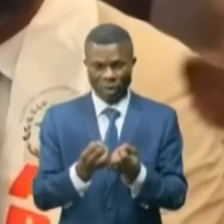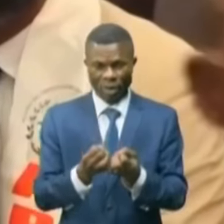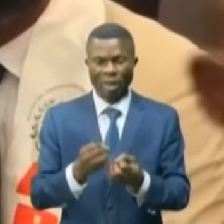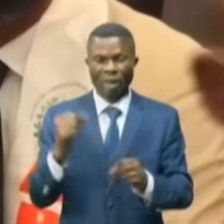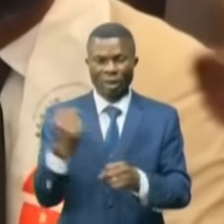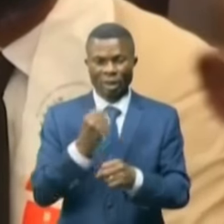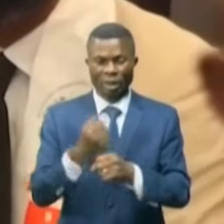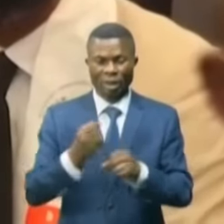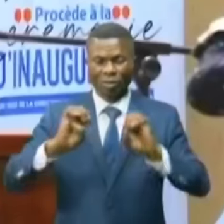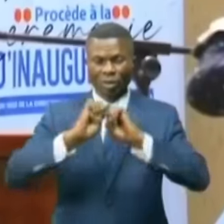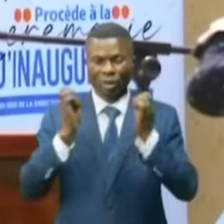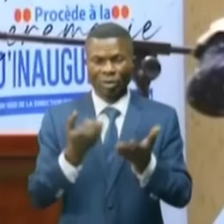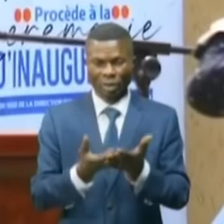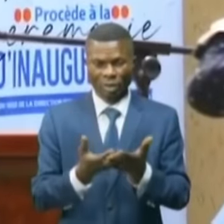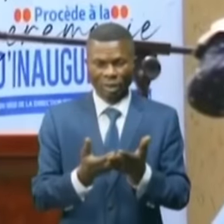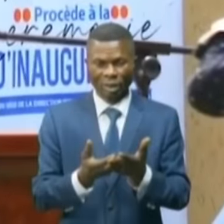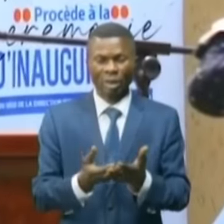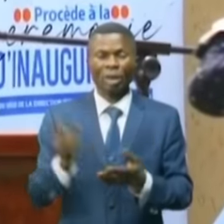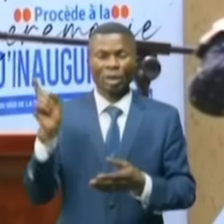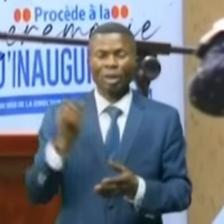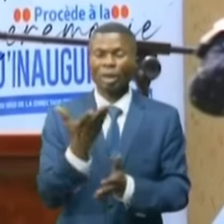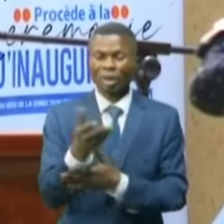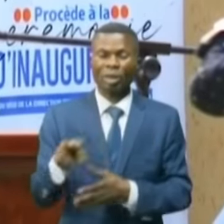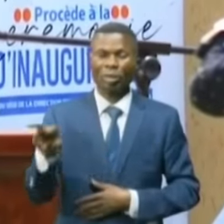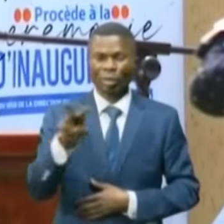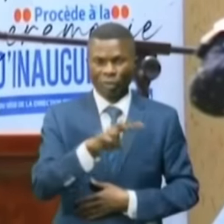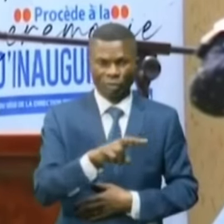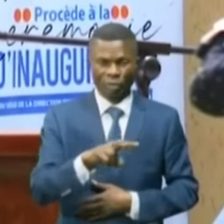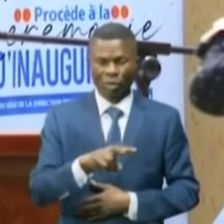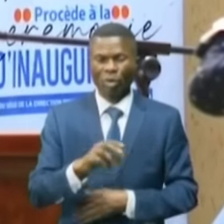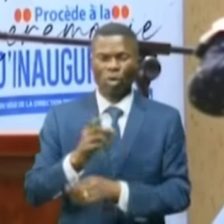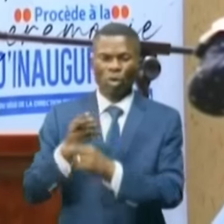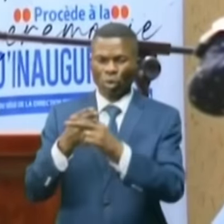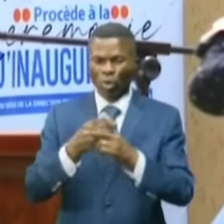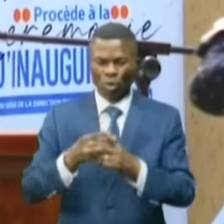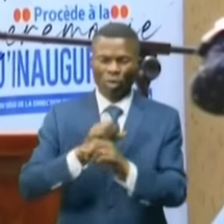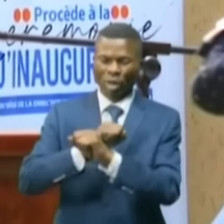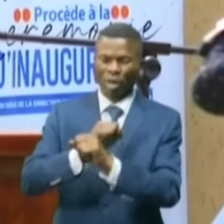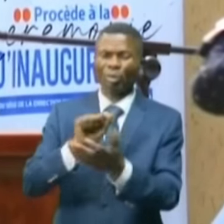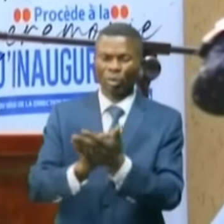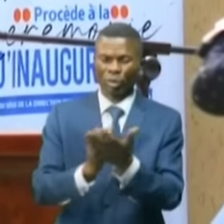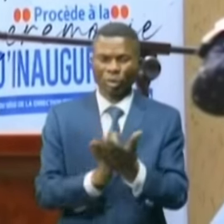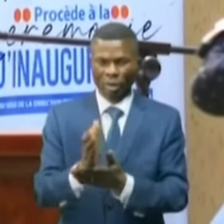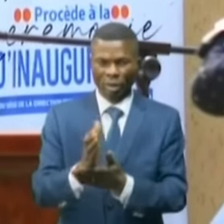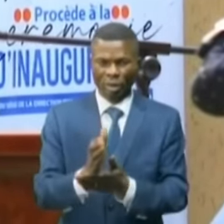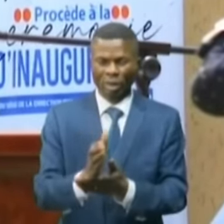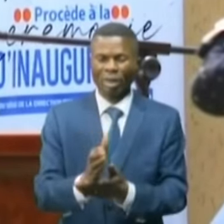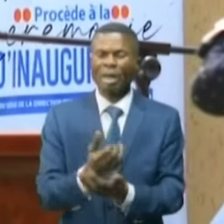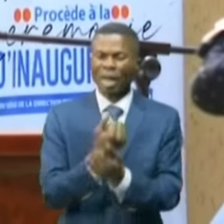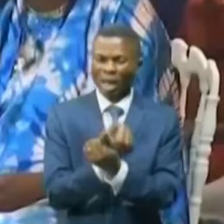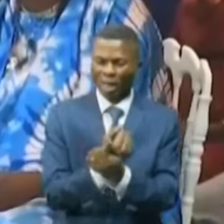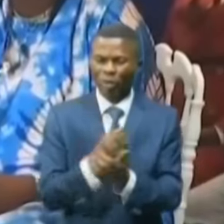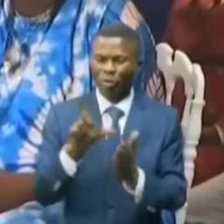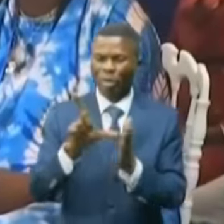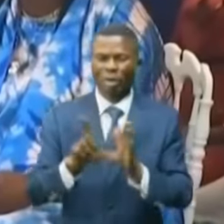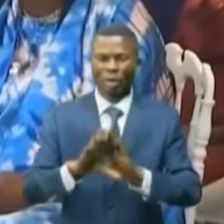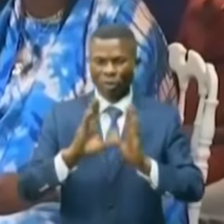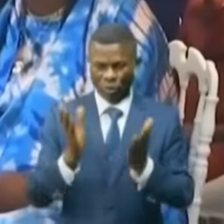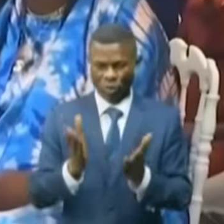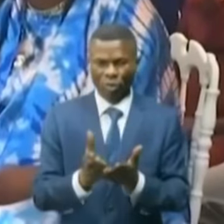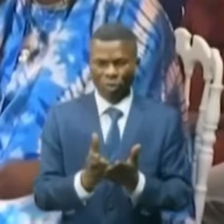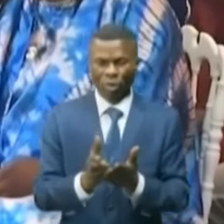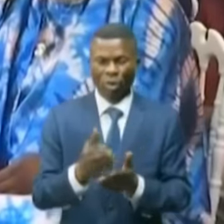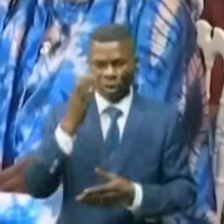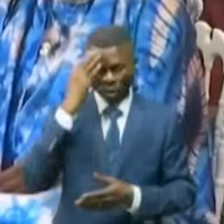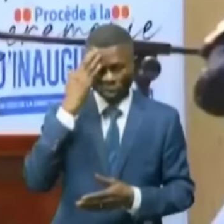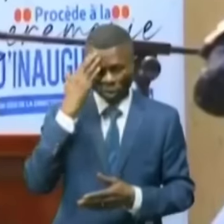entrepreneurial. Je vous exhorte à assurer son leadership et à restaurer l'image de cet écosystème. Je vous encourage à faire